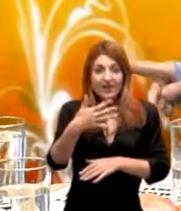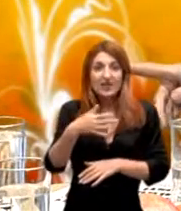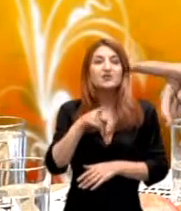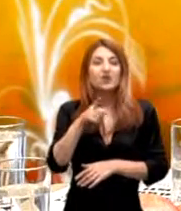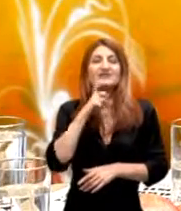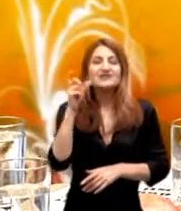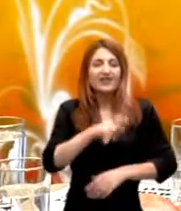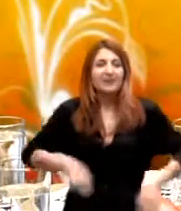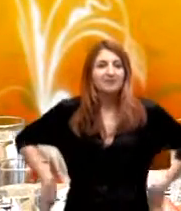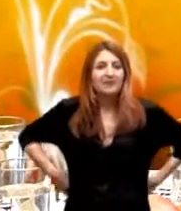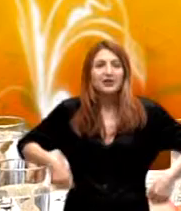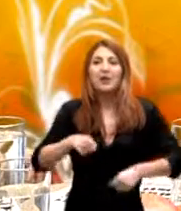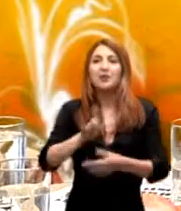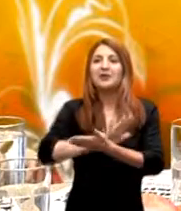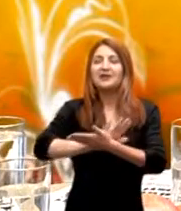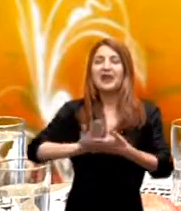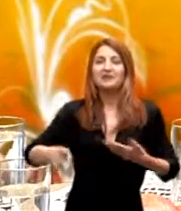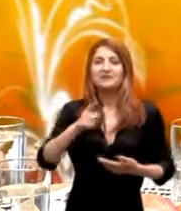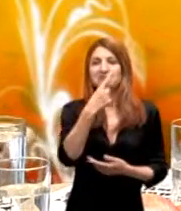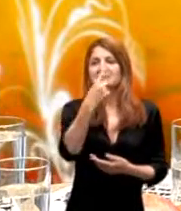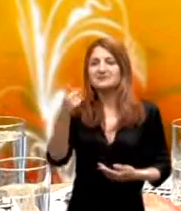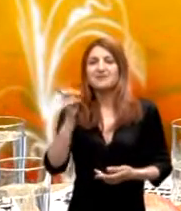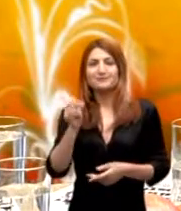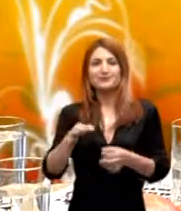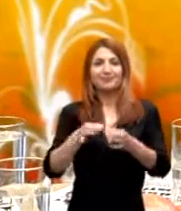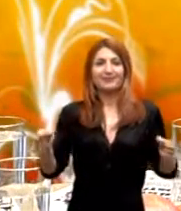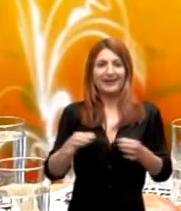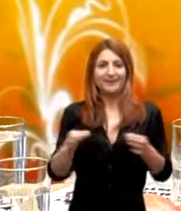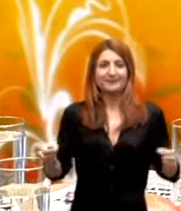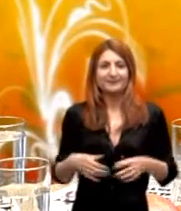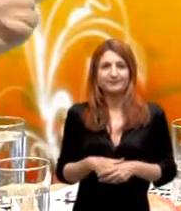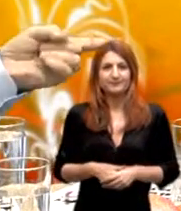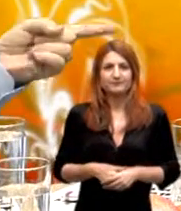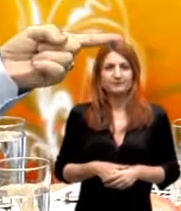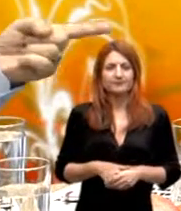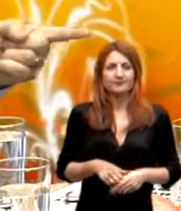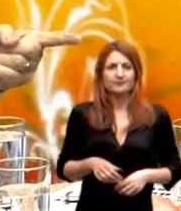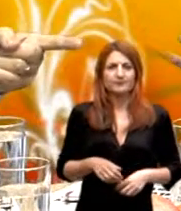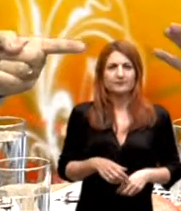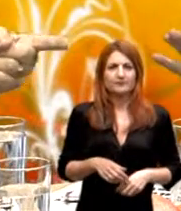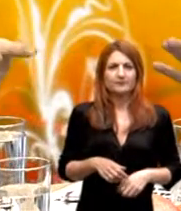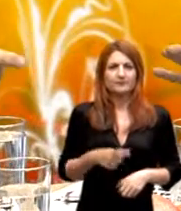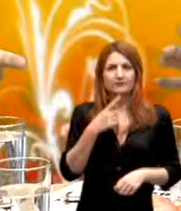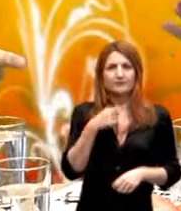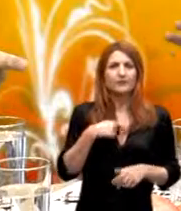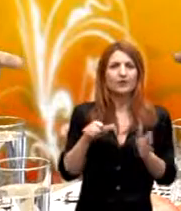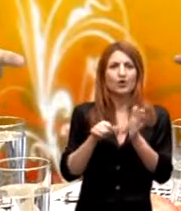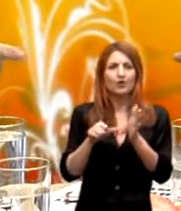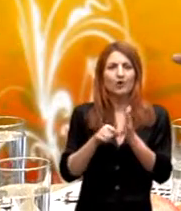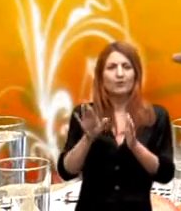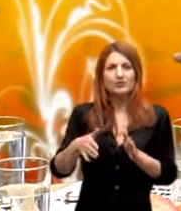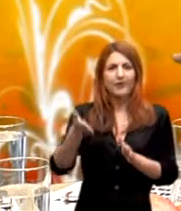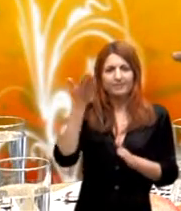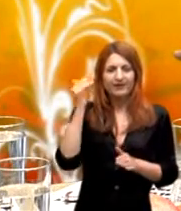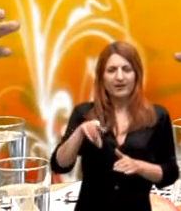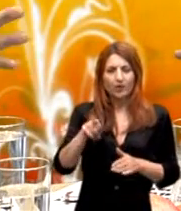imati centimetara. Prilike. Znači, Josip, ajde mi reci nešto. Ali recite ljudima da je normalno, da prije nego što se